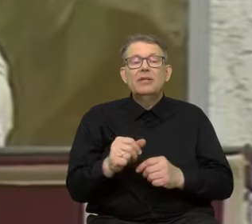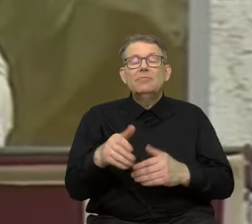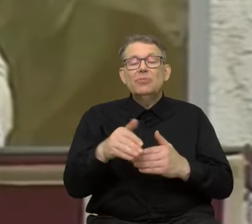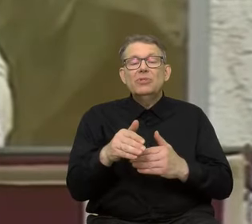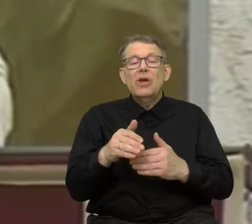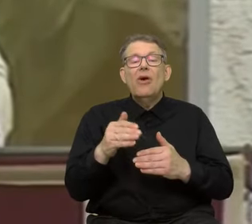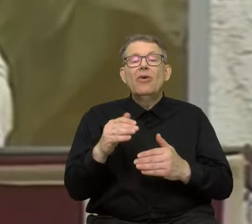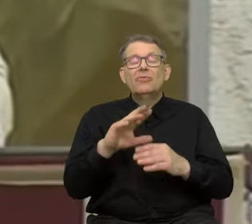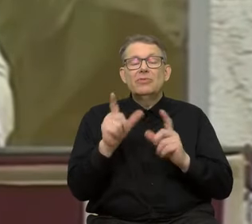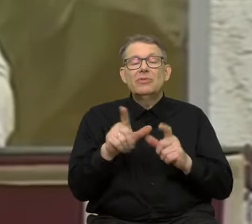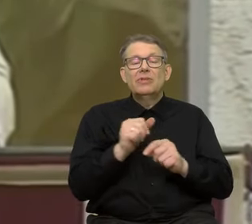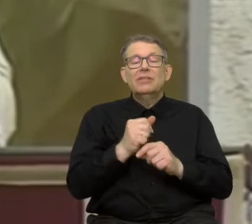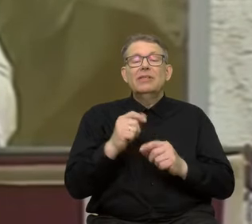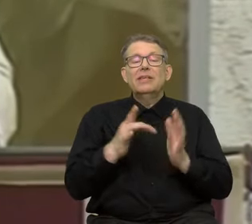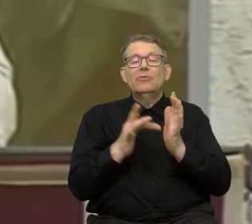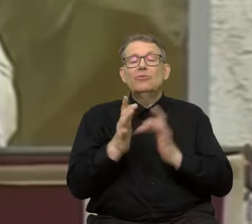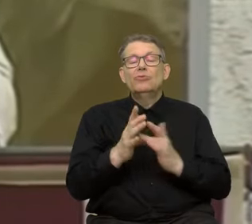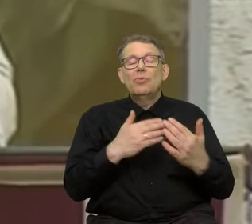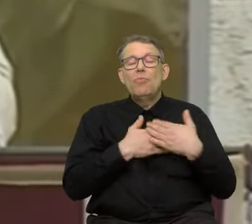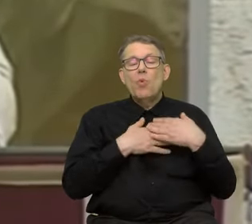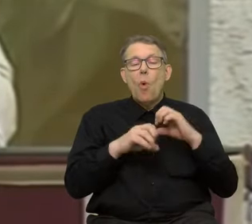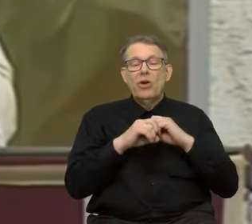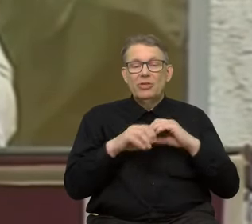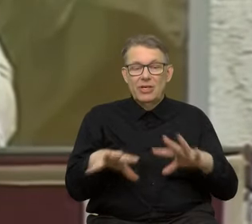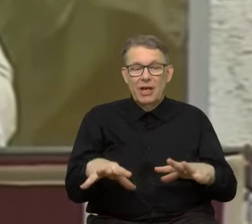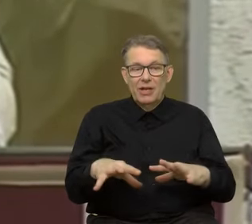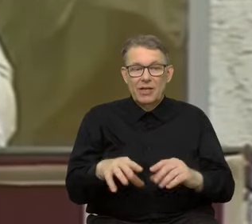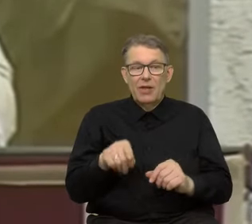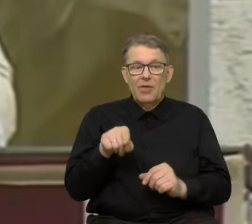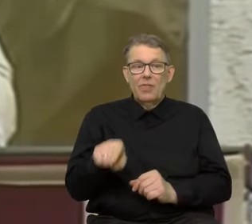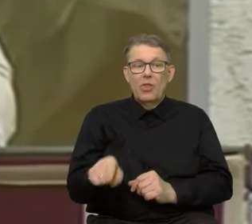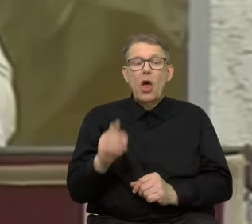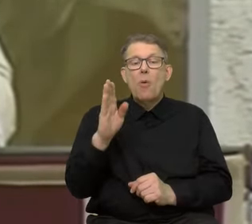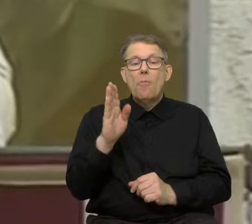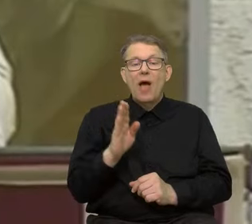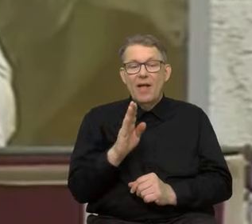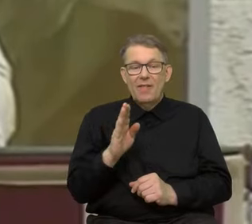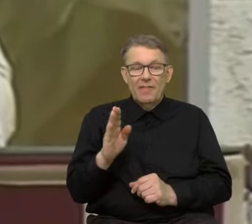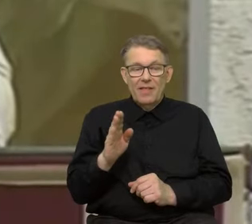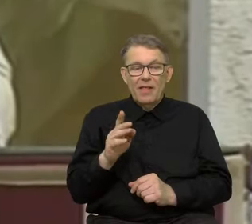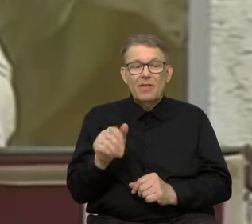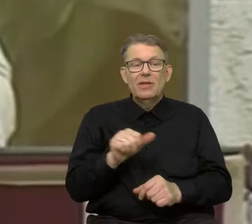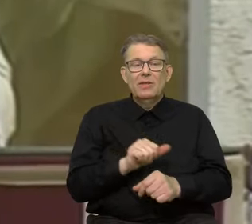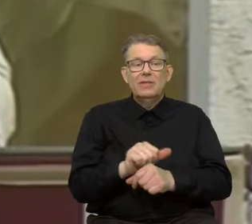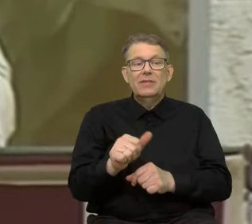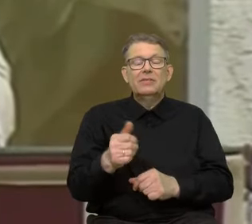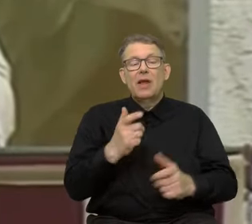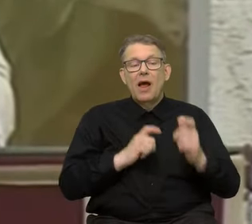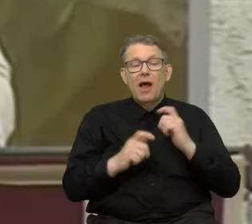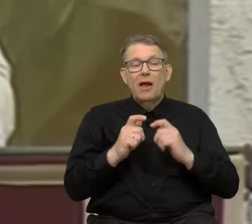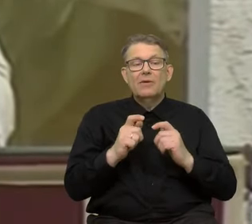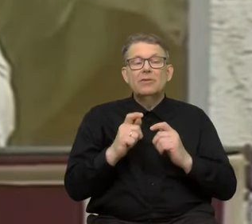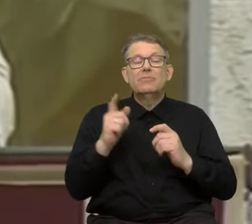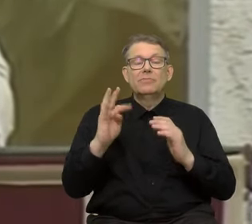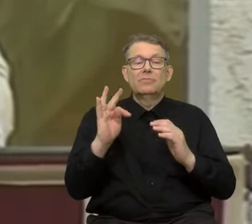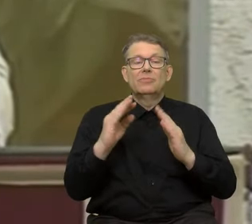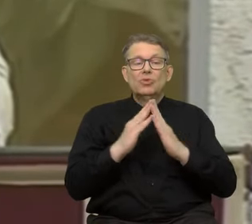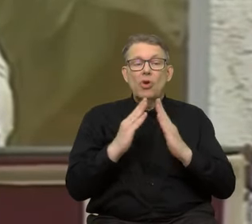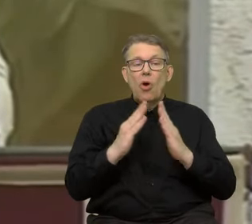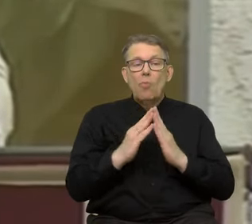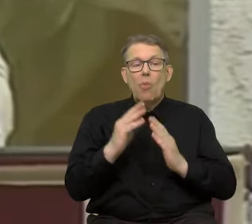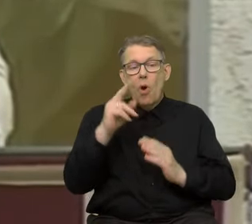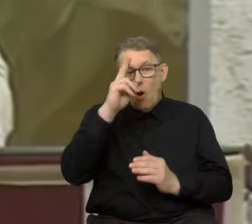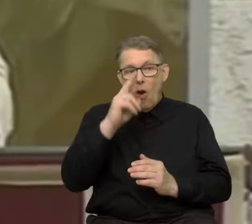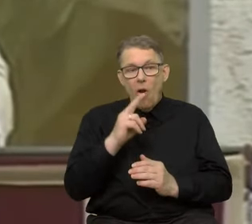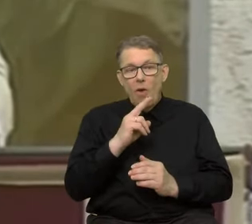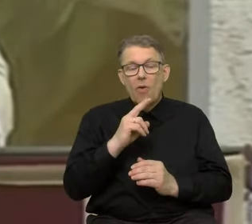przyzwanie Jezusa Miłosiernego. Tą beatyfikacją zapewne cieszy się domu Ojca mój